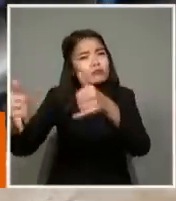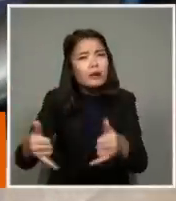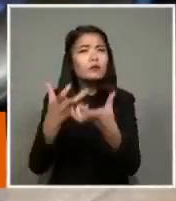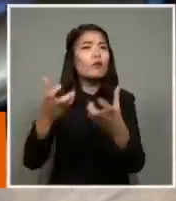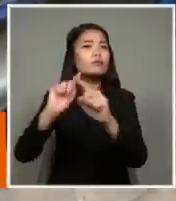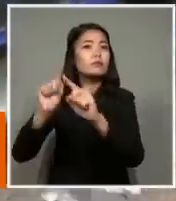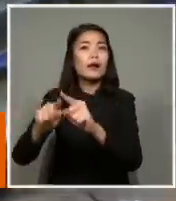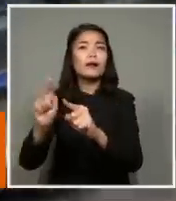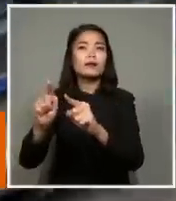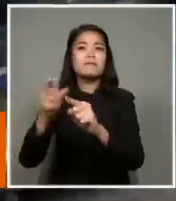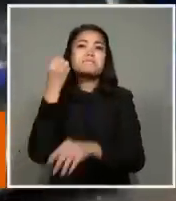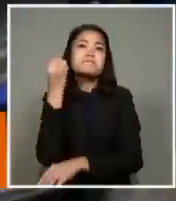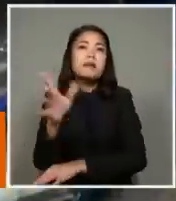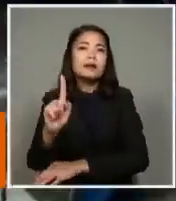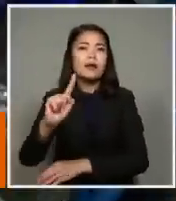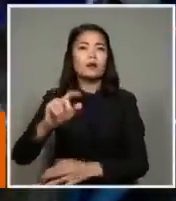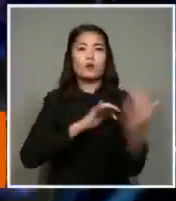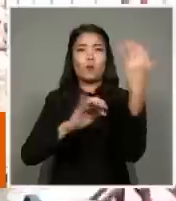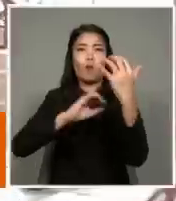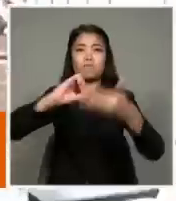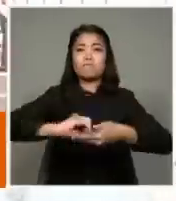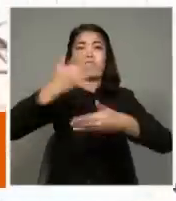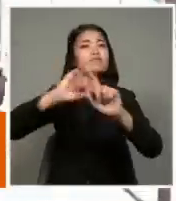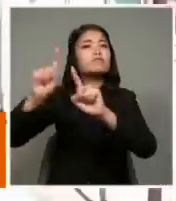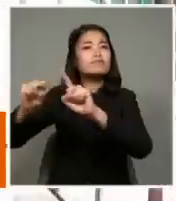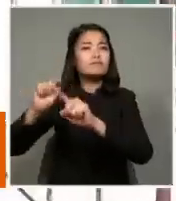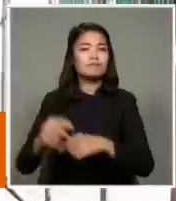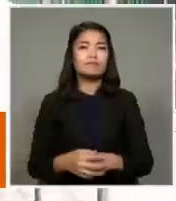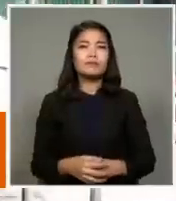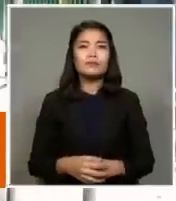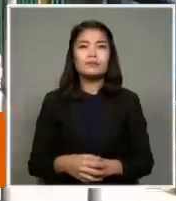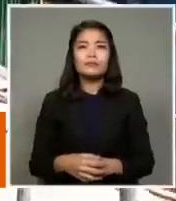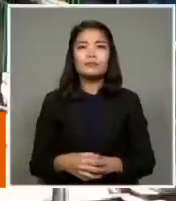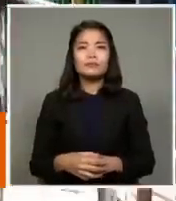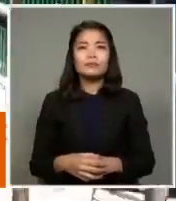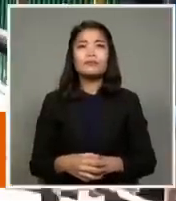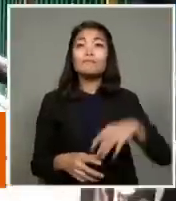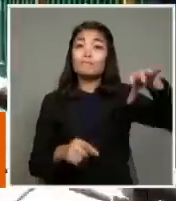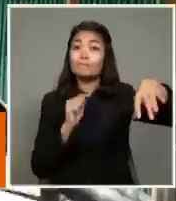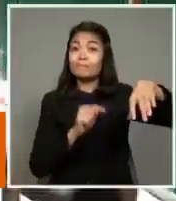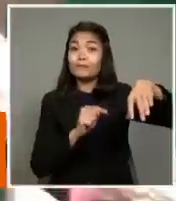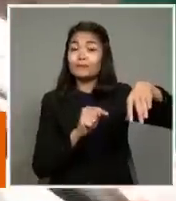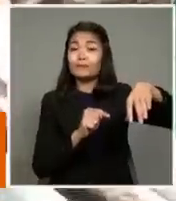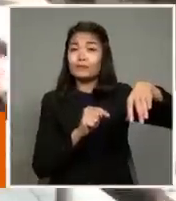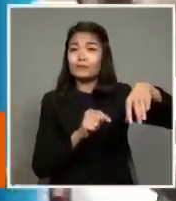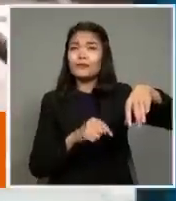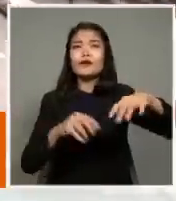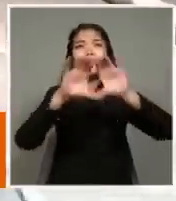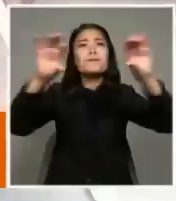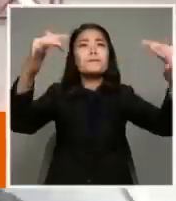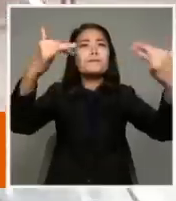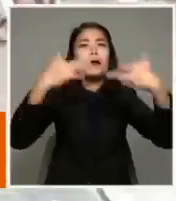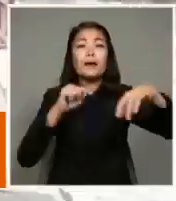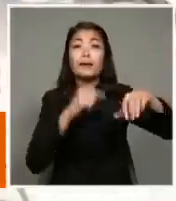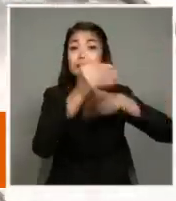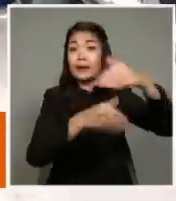นใหญ่จะเน้นไปที่อุปกรณ์ฮาร์ดแวร์ค่ะโดยเฉพาะภายในพื้นที่ของอาคารคลองถมเซ็นเตอร์หรือว่าคลองถมติดแอร์สิน